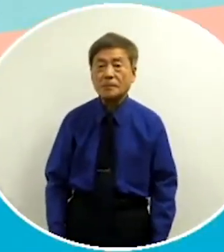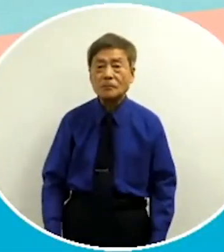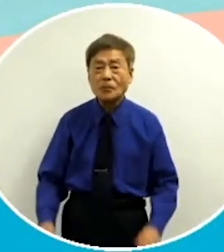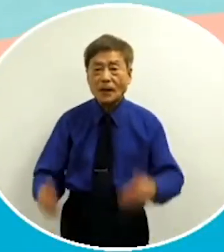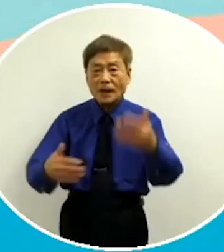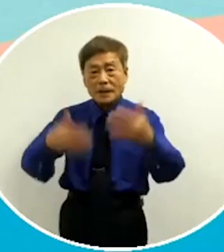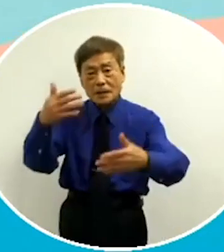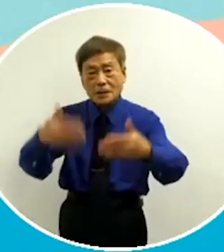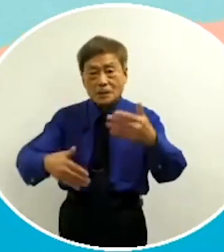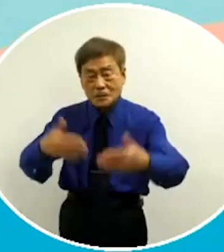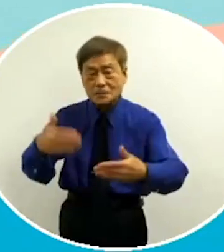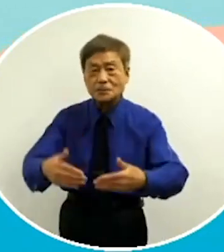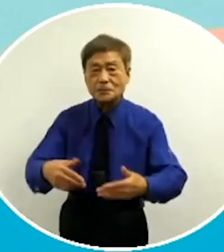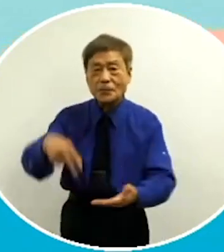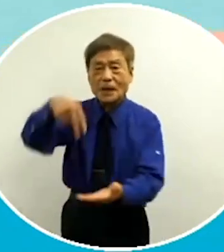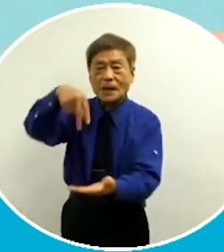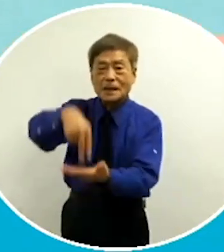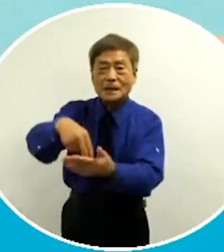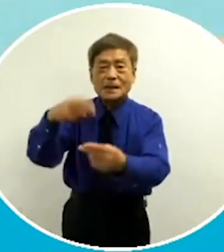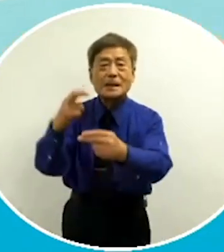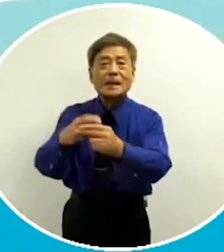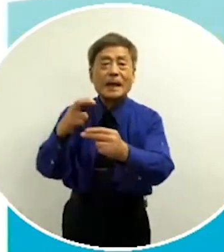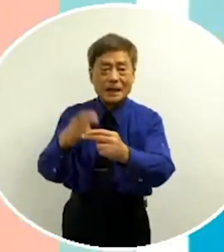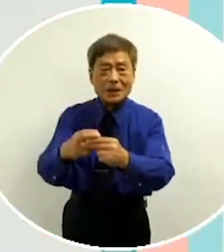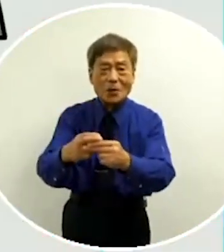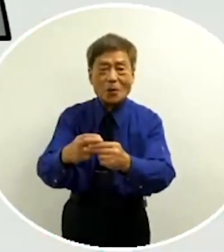一見パートナーズと